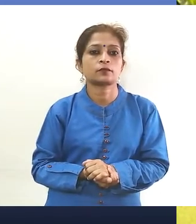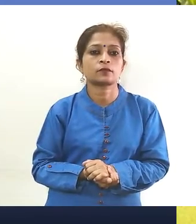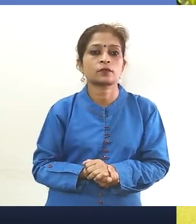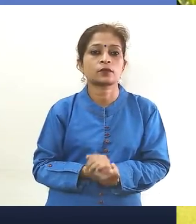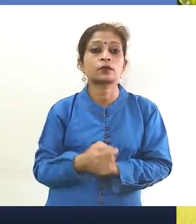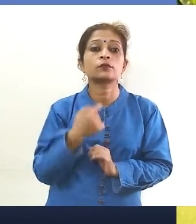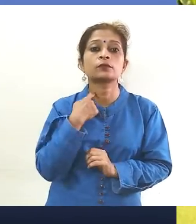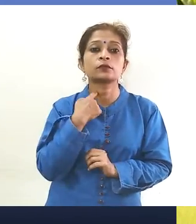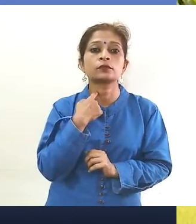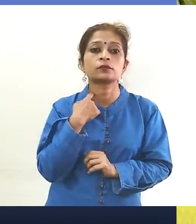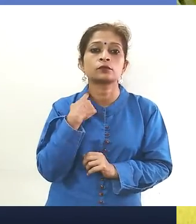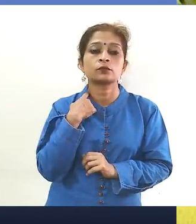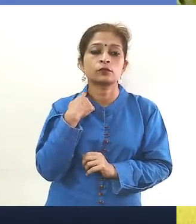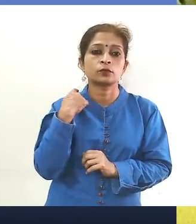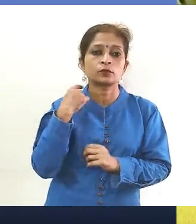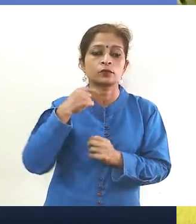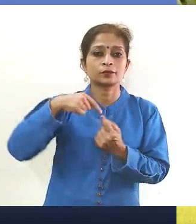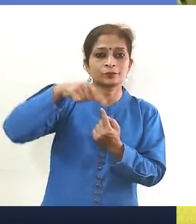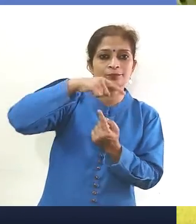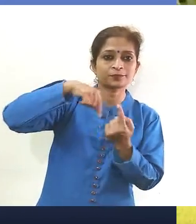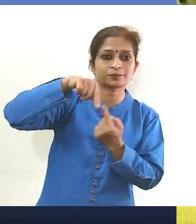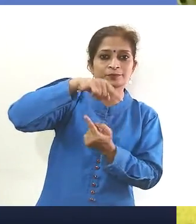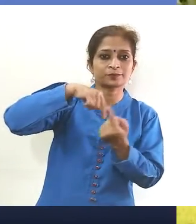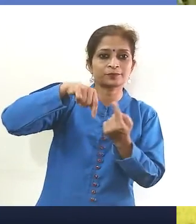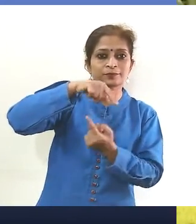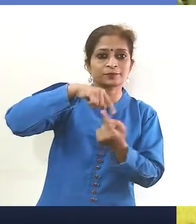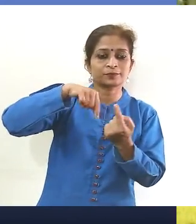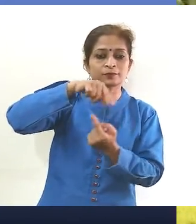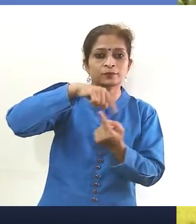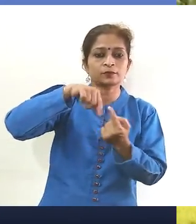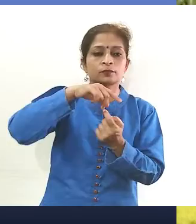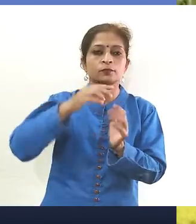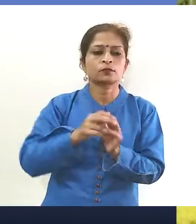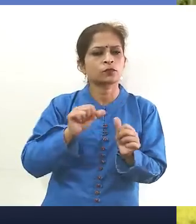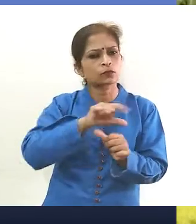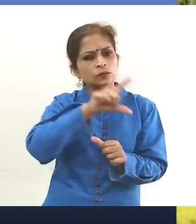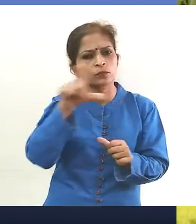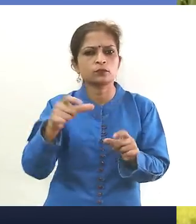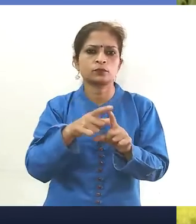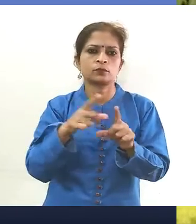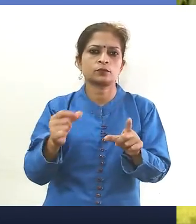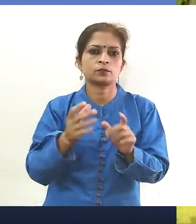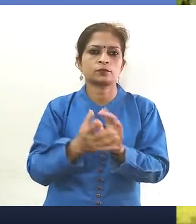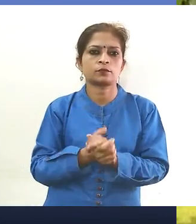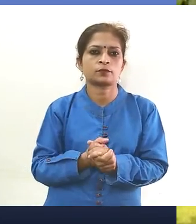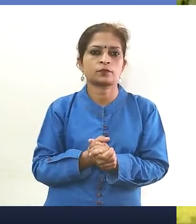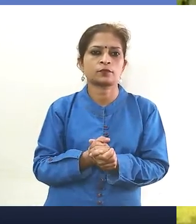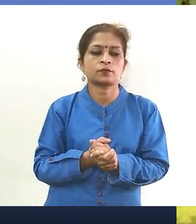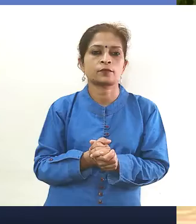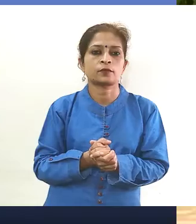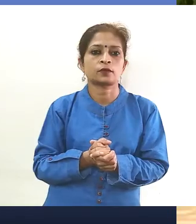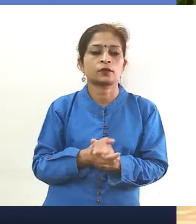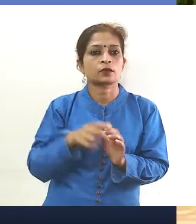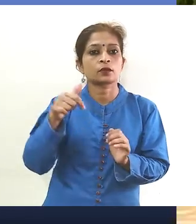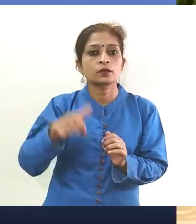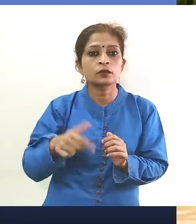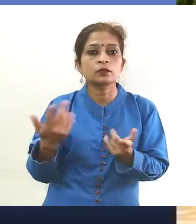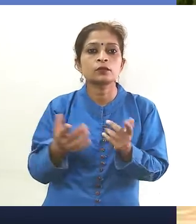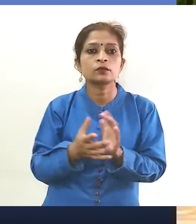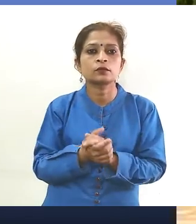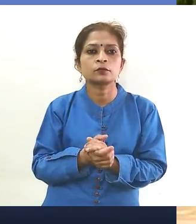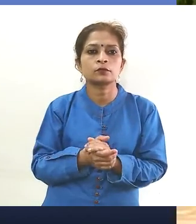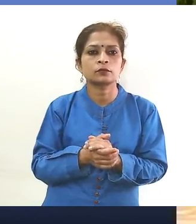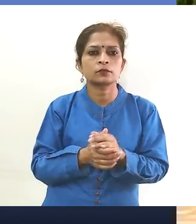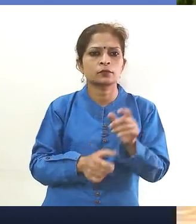और गर्दन को गोल गोल भी ऐसे घुमा सकते हैं, ये सबको करना चाहिए। अब यद्यपि मैंने